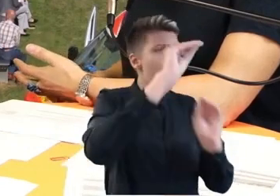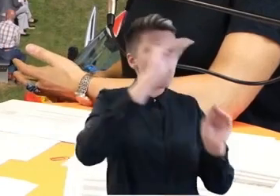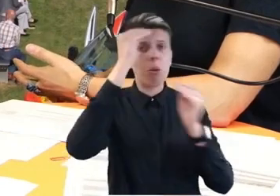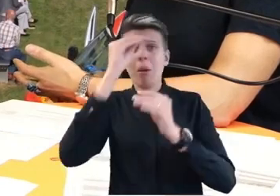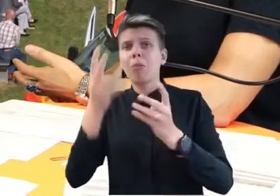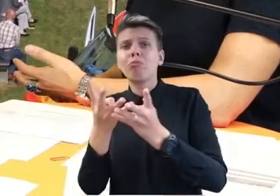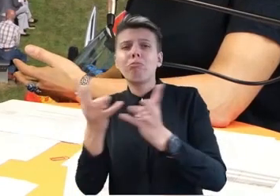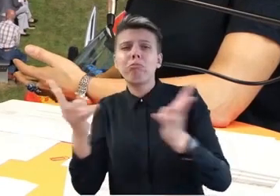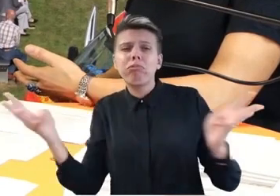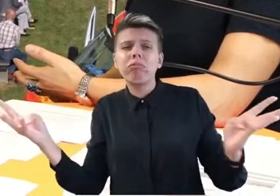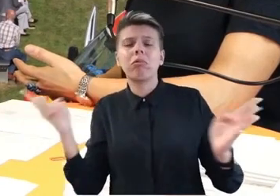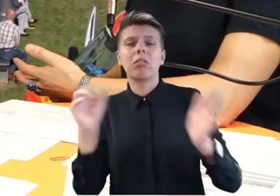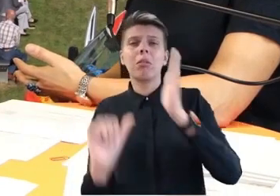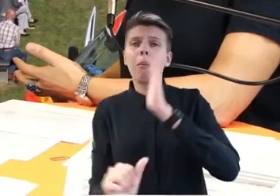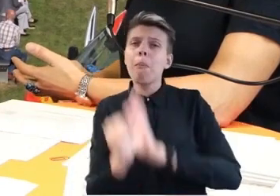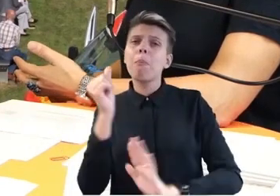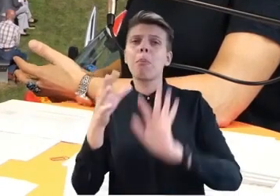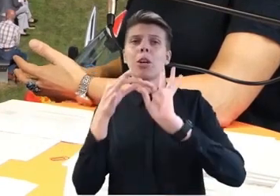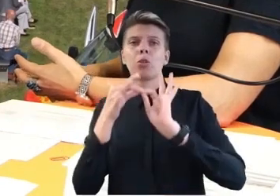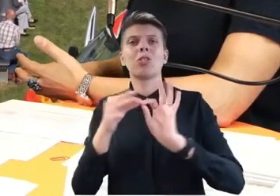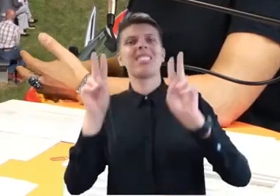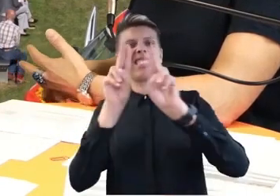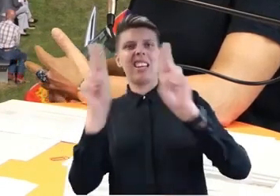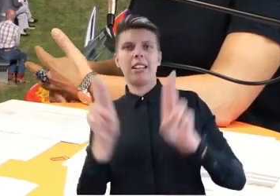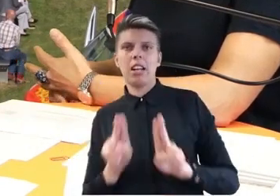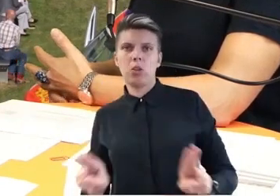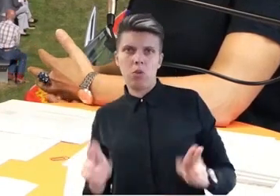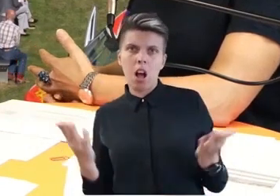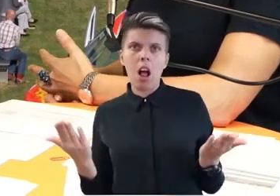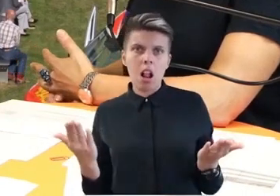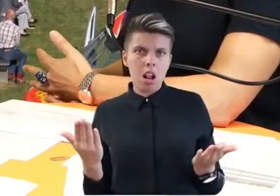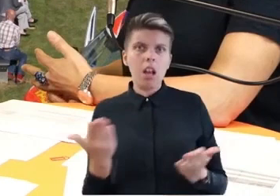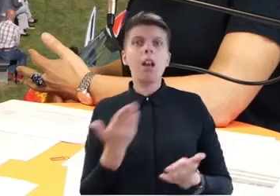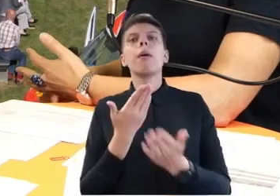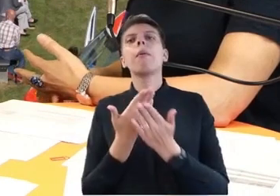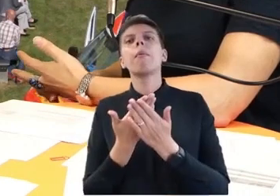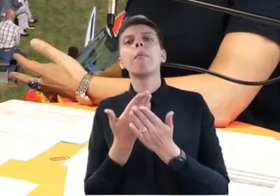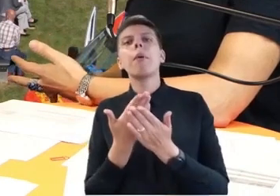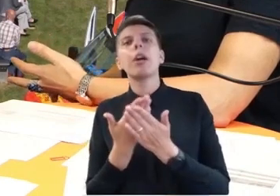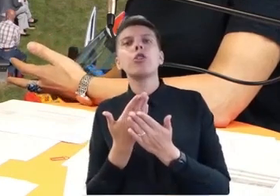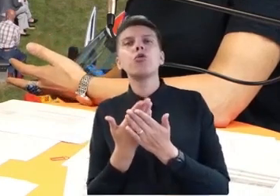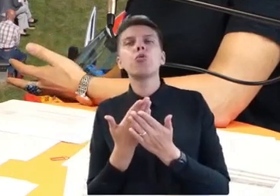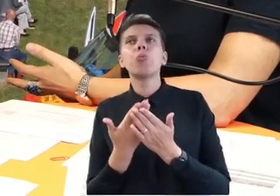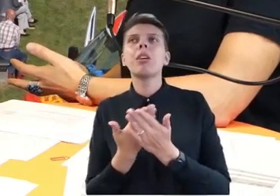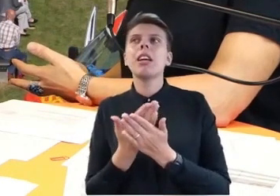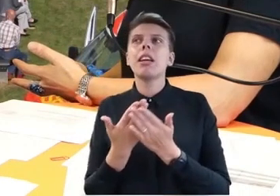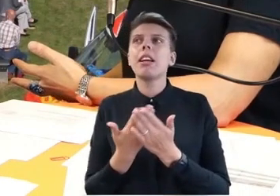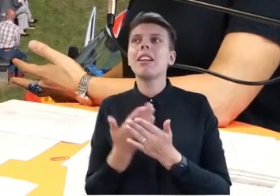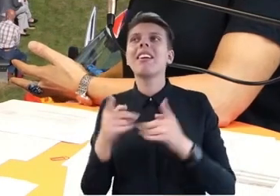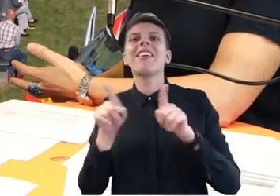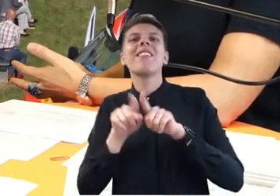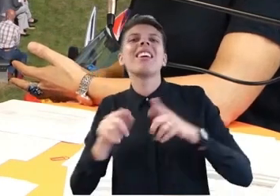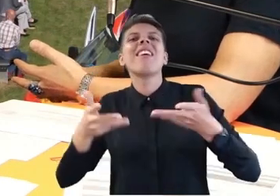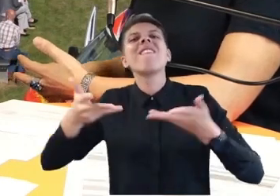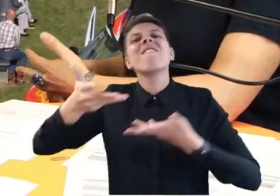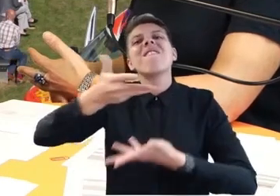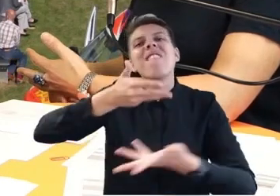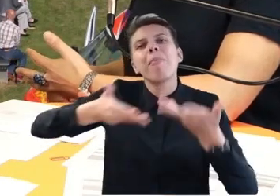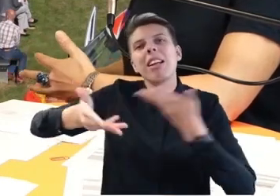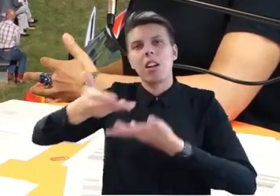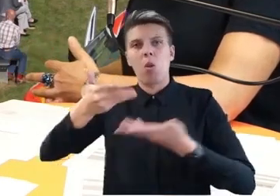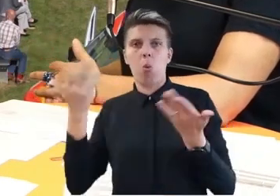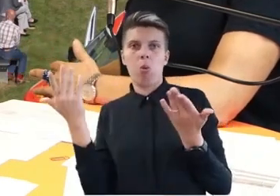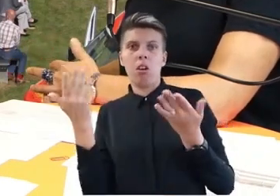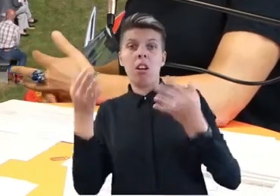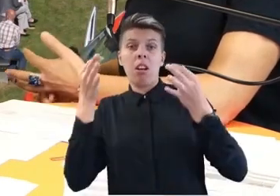im internationalen bereich erreichen sie können sich vorstellen das gmlz vielleicht wie eine vermittlung wann immer sie